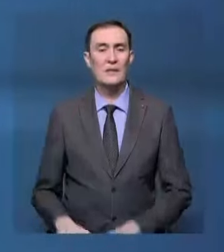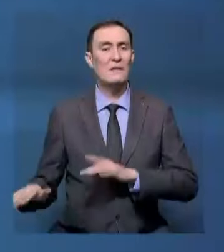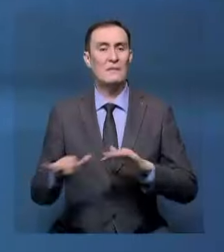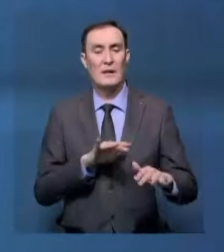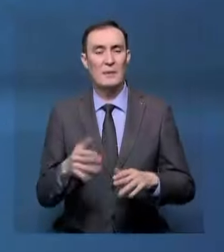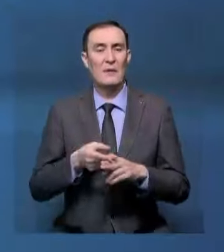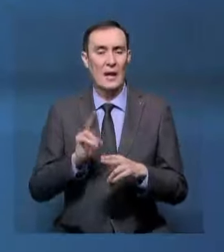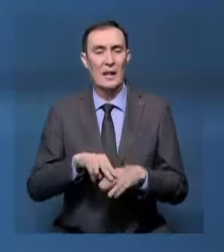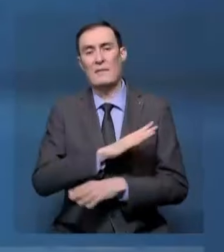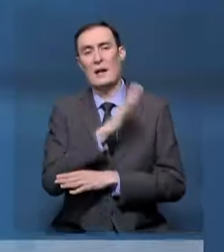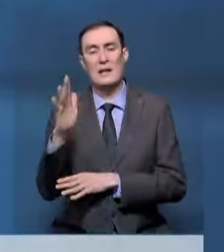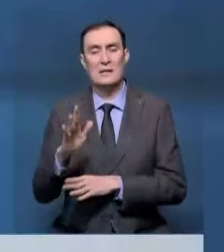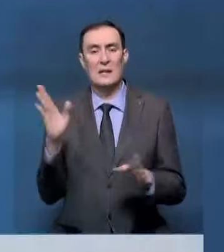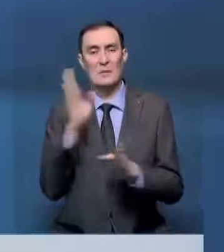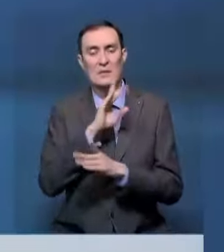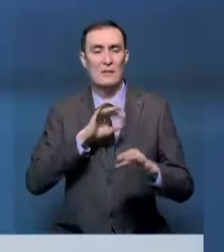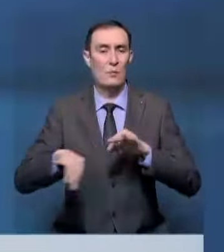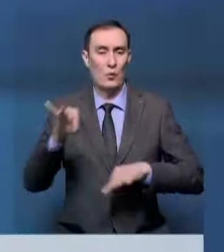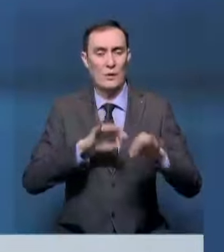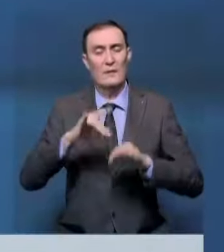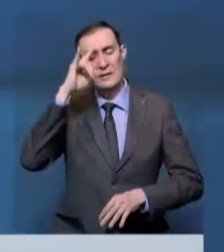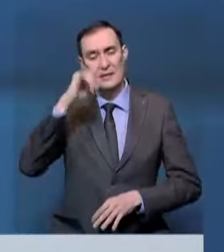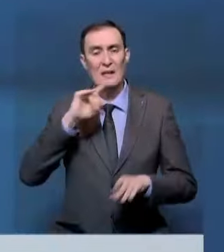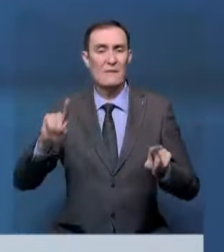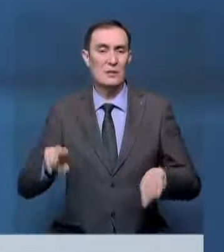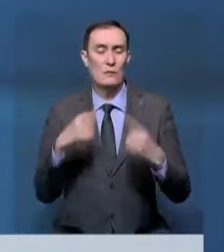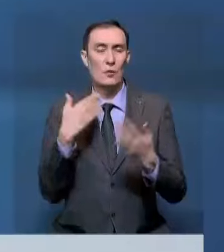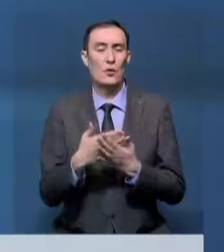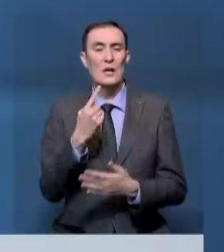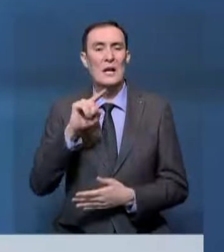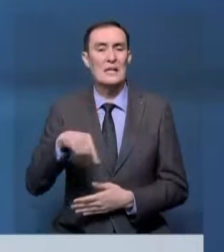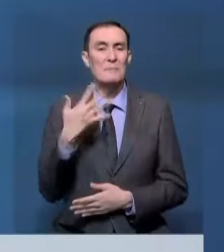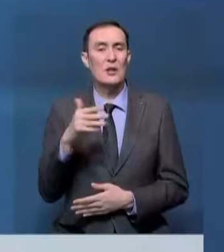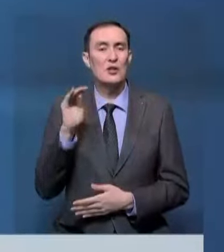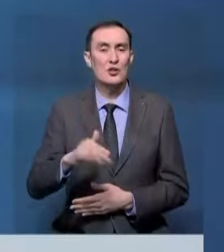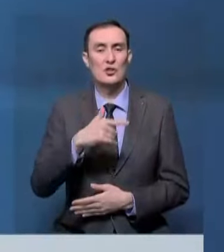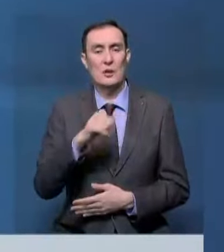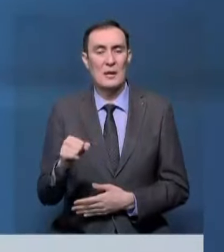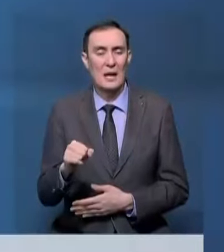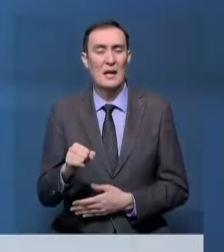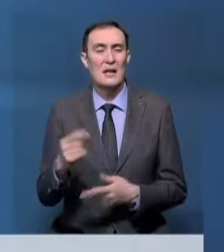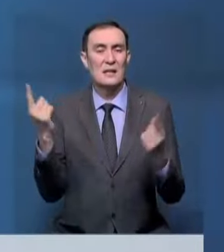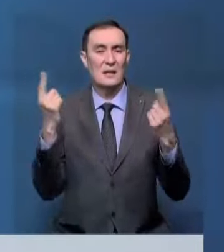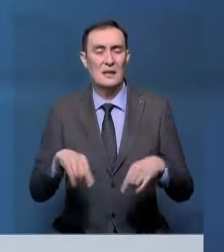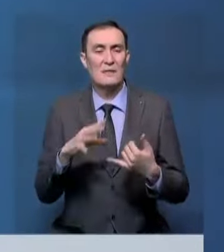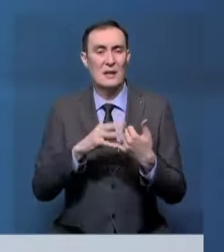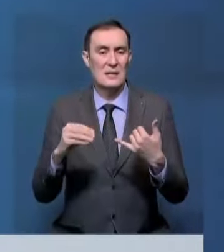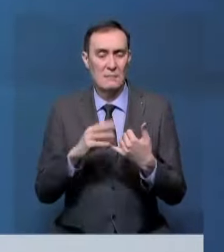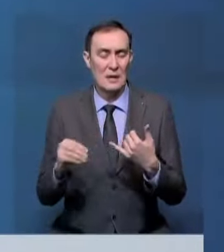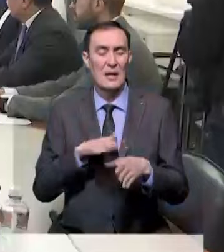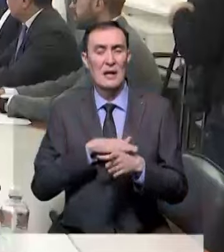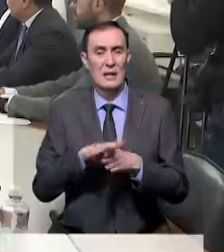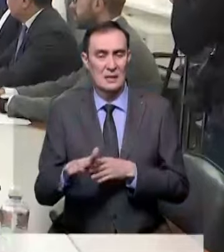В рамках этого же лесоклиматического проекта в Казахстане восстановят около 1500 гектаров деградированных земель.